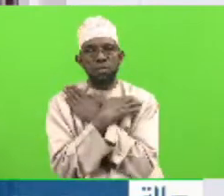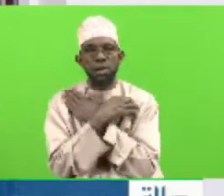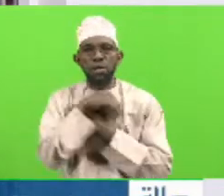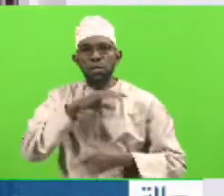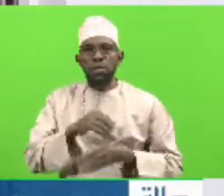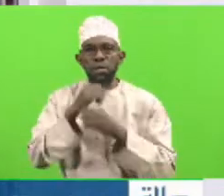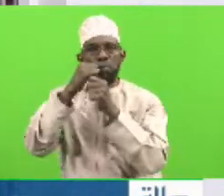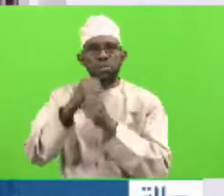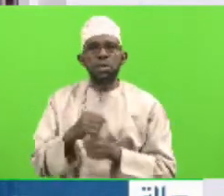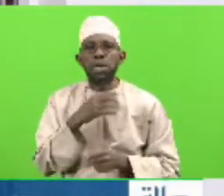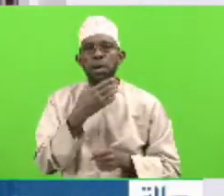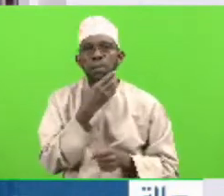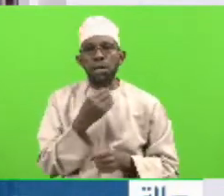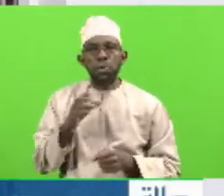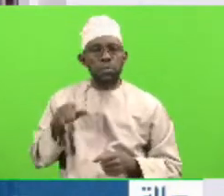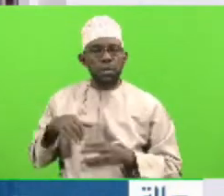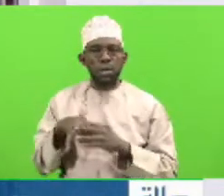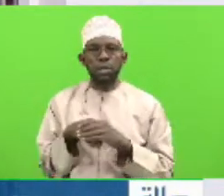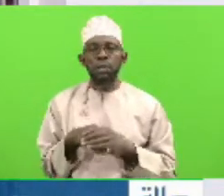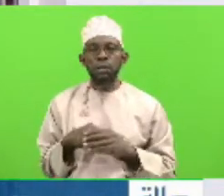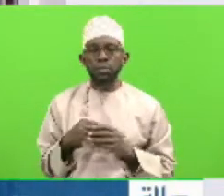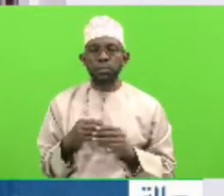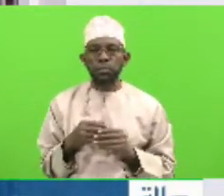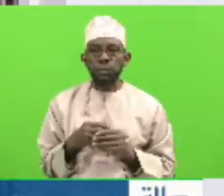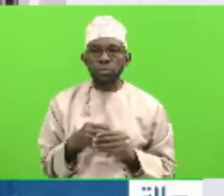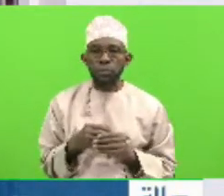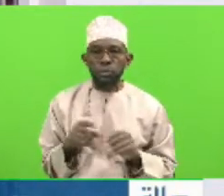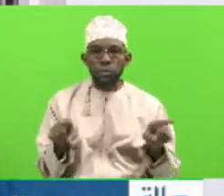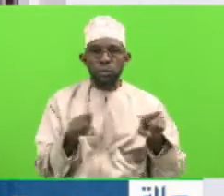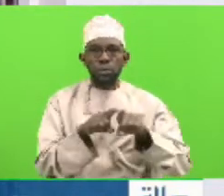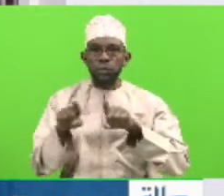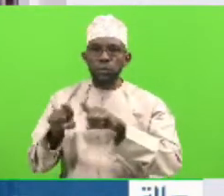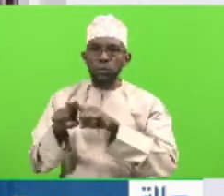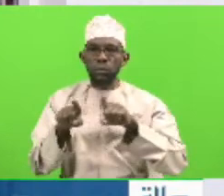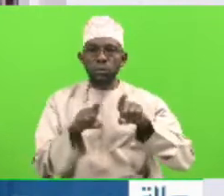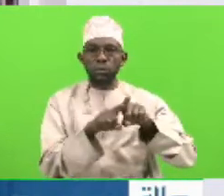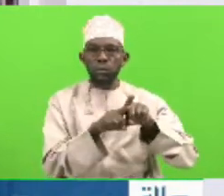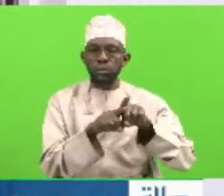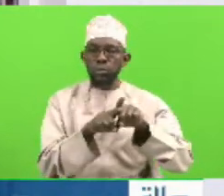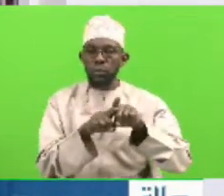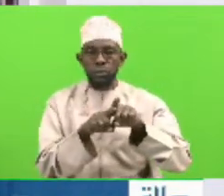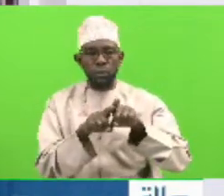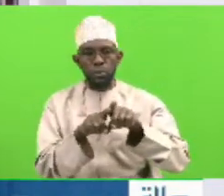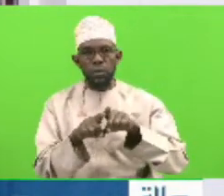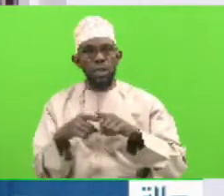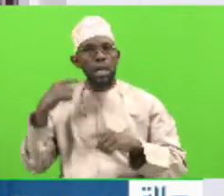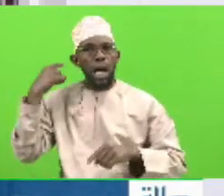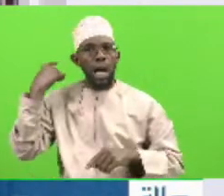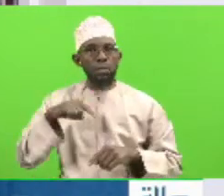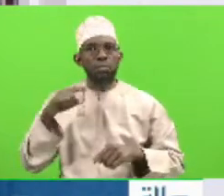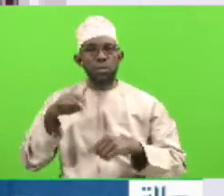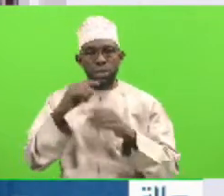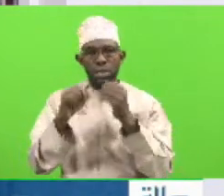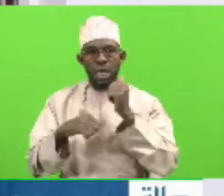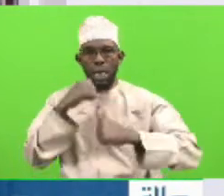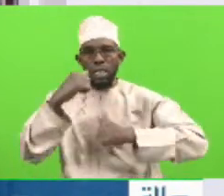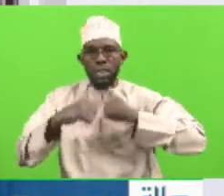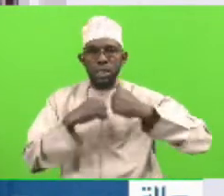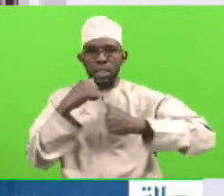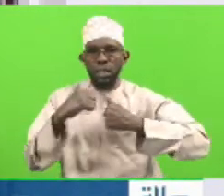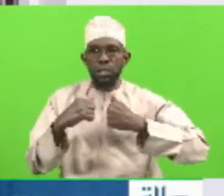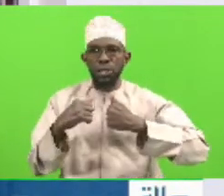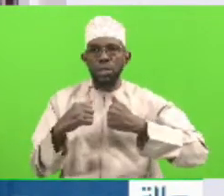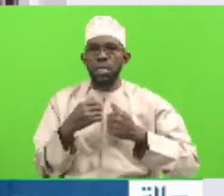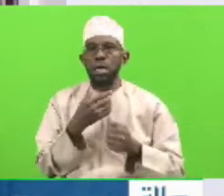النساء وجماعهن من أدبارهن، وذلك من أعظم المحرمات وأقدرها على دين